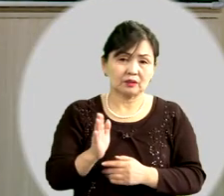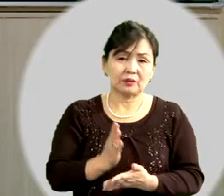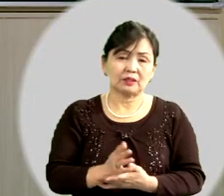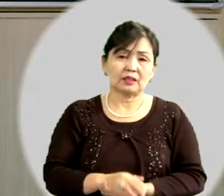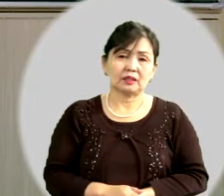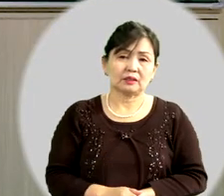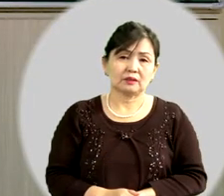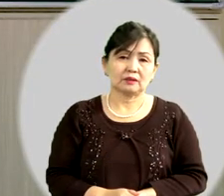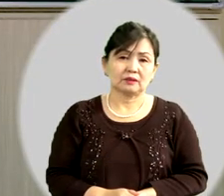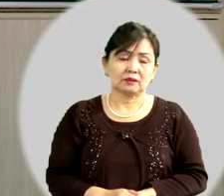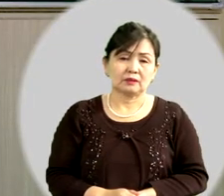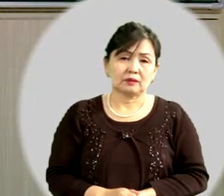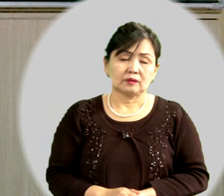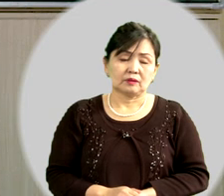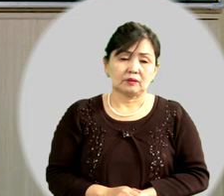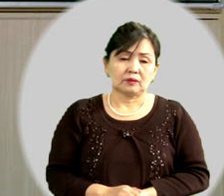нэрлэгдлээ.